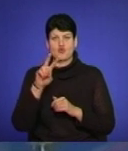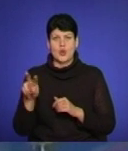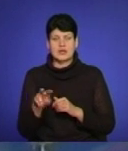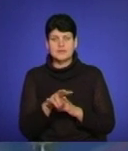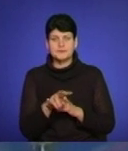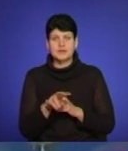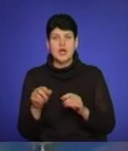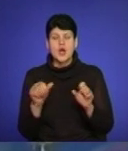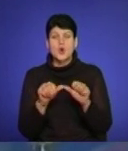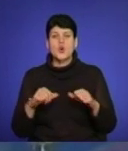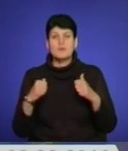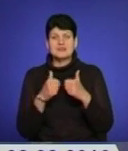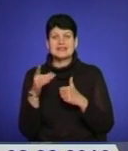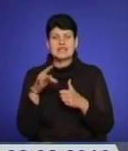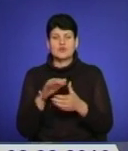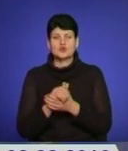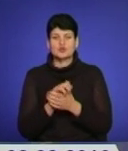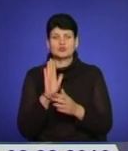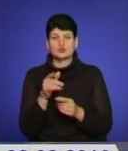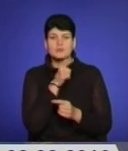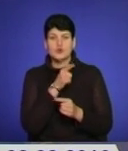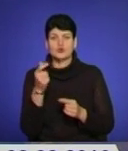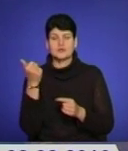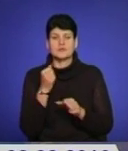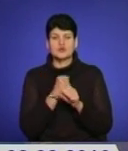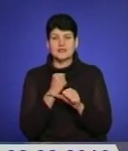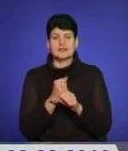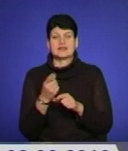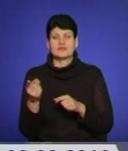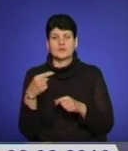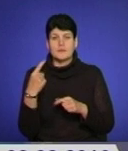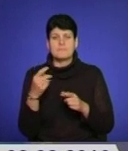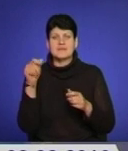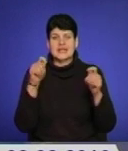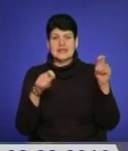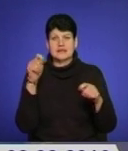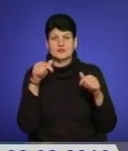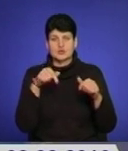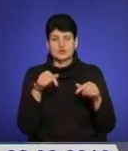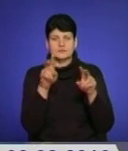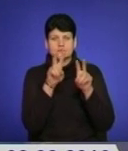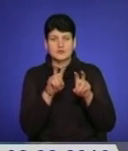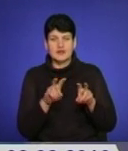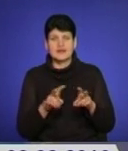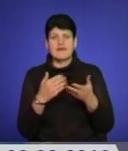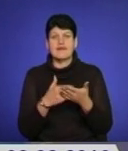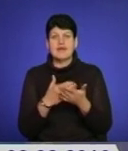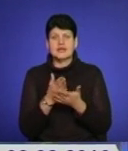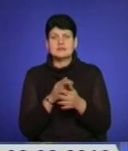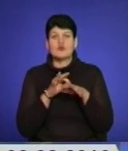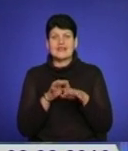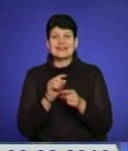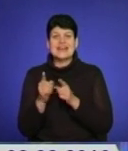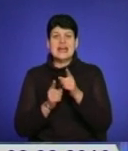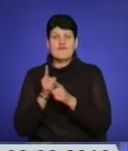Комісія з Євросоюзу протягом тижня працюватиме на Тернопільщині. Представники кількох країн приїхали сюди, щоб проаналізувати якість проведення реформ.